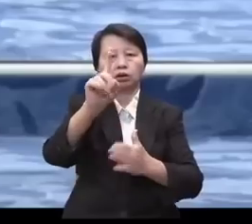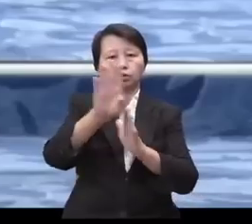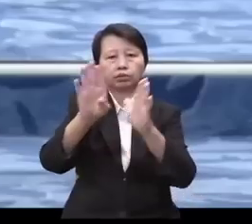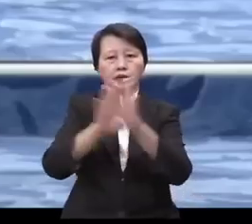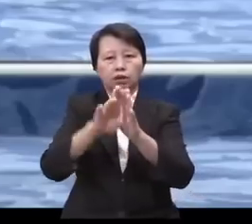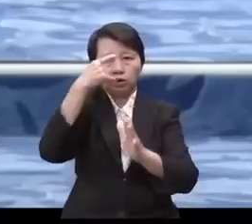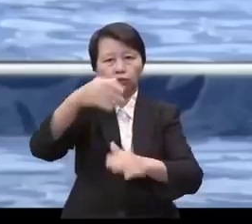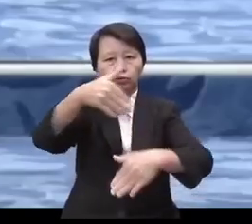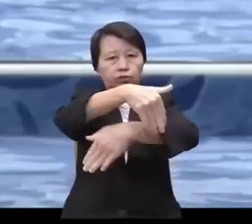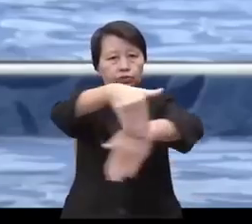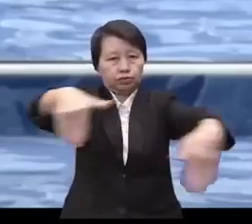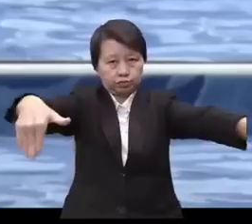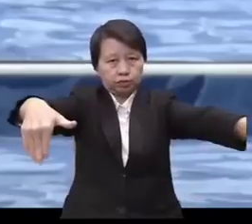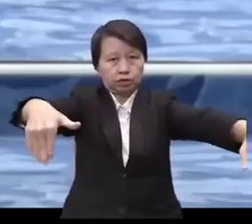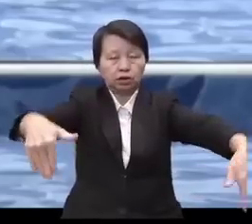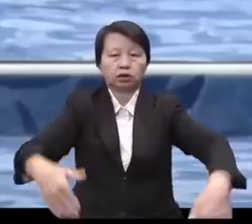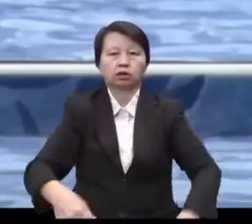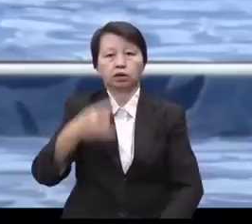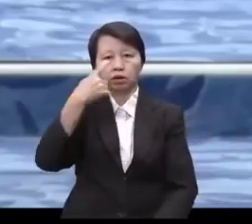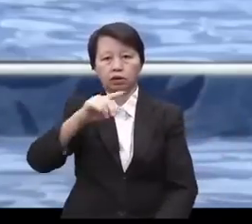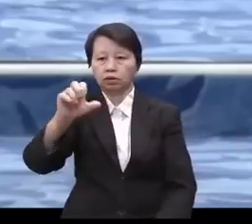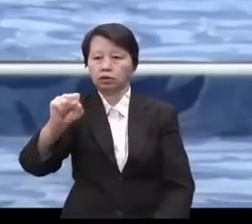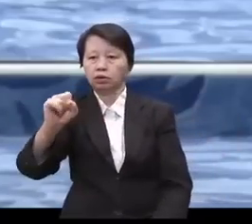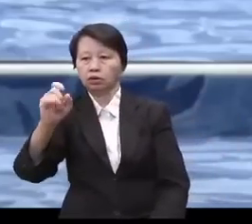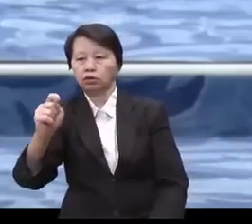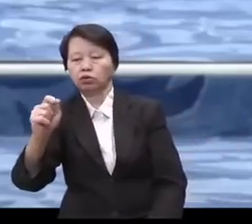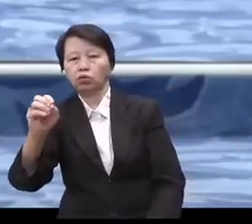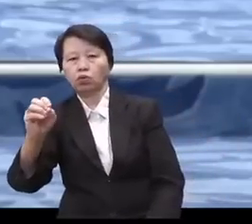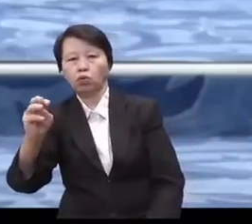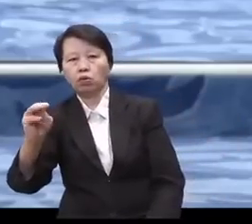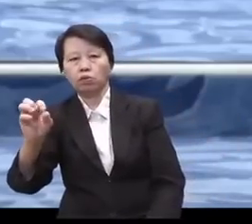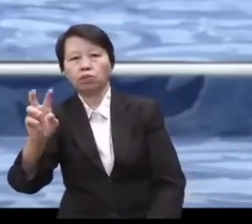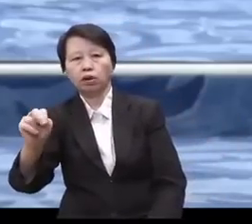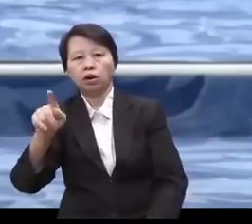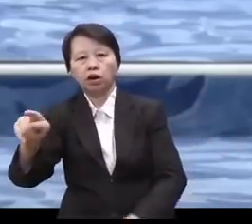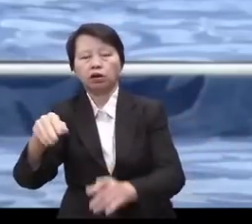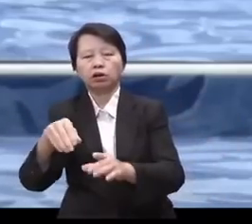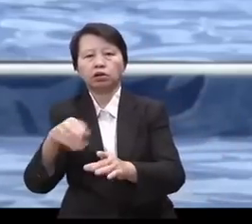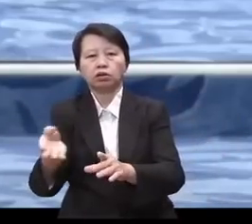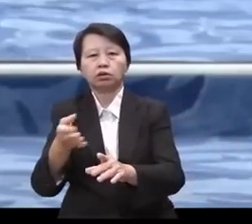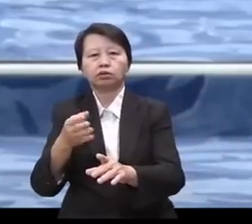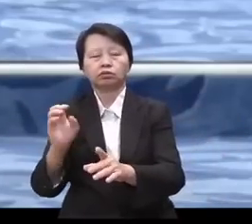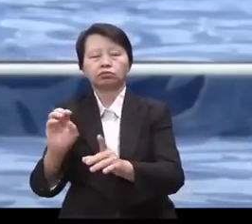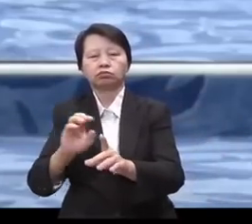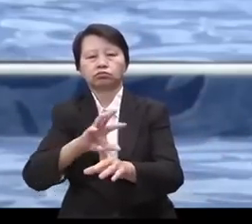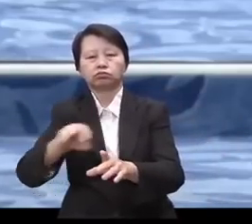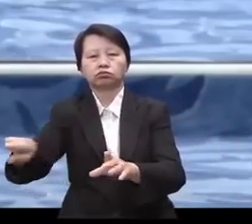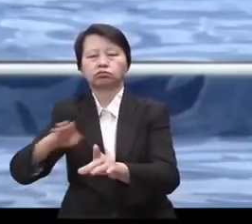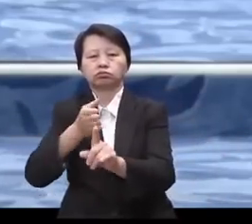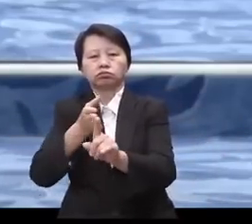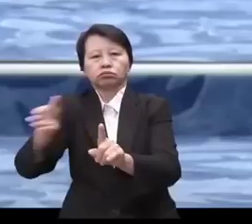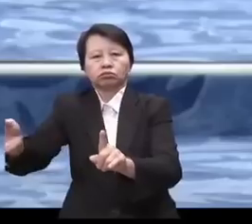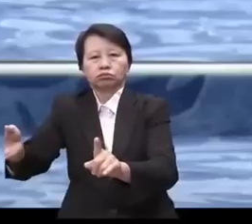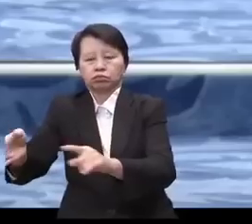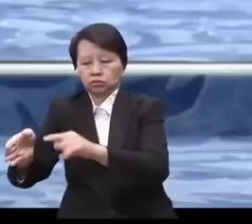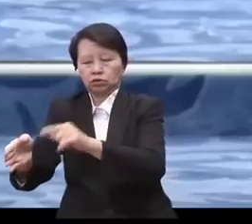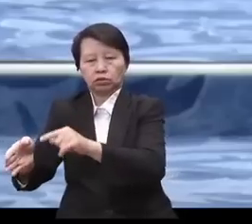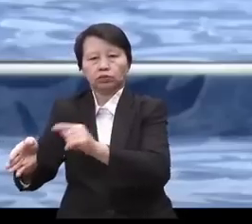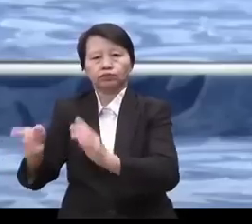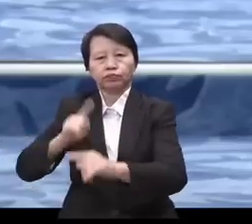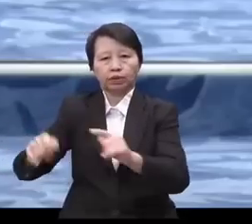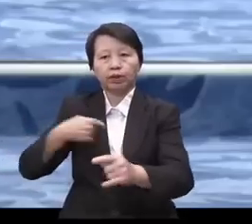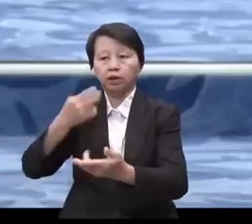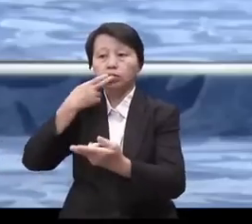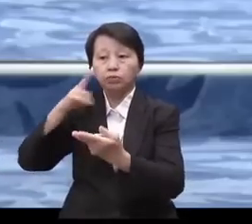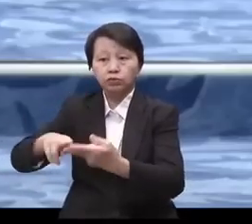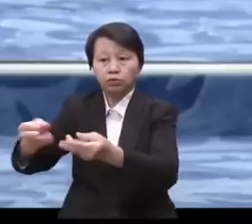untuk sempadan. Untuk Sidomin itu dia terkeluar daripada ini, tapi saya akan bagi pertimbangan khas kalau ada surat